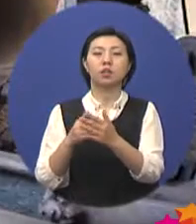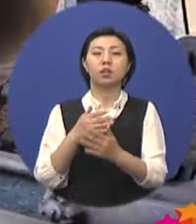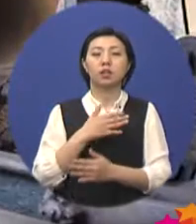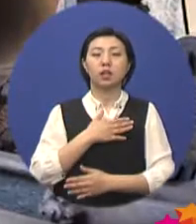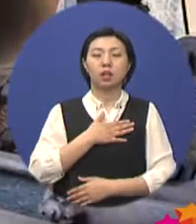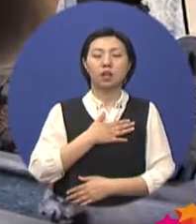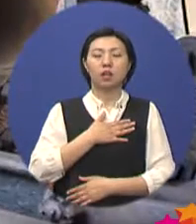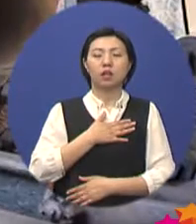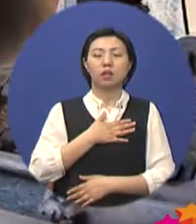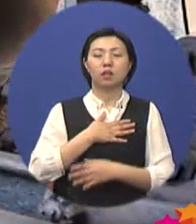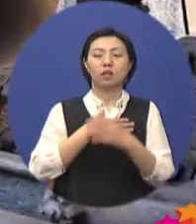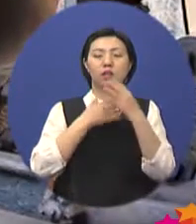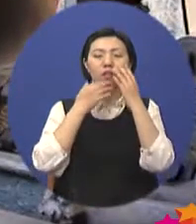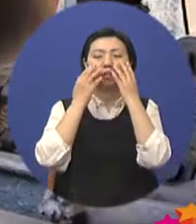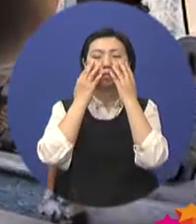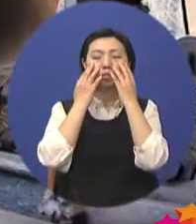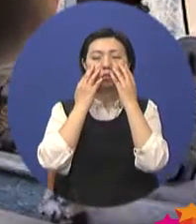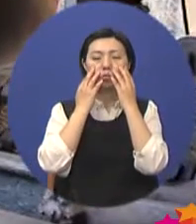난 그와